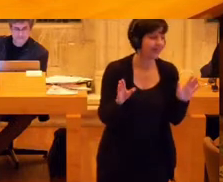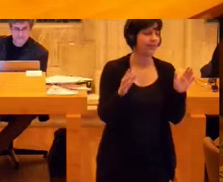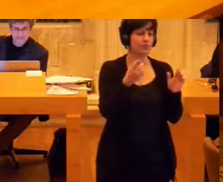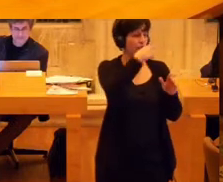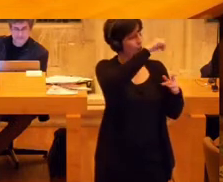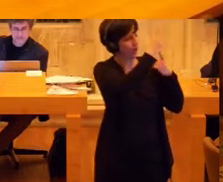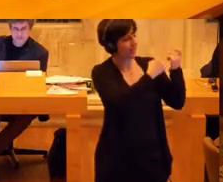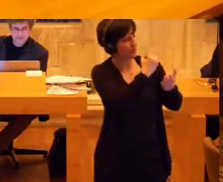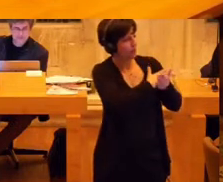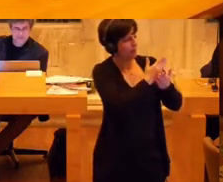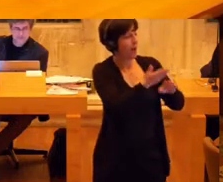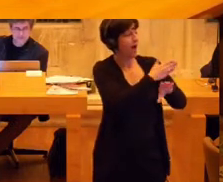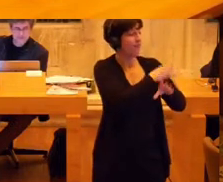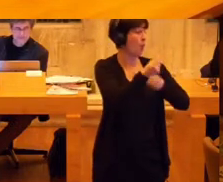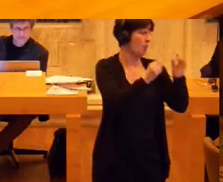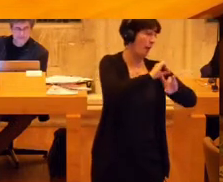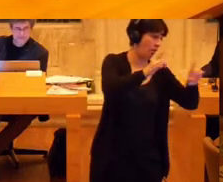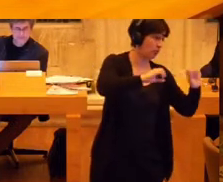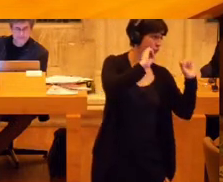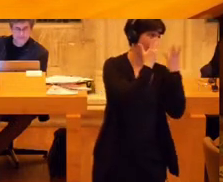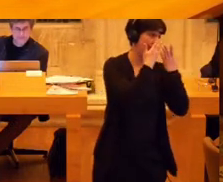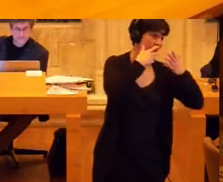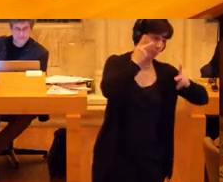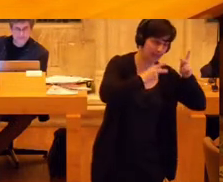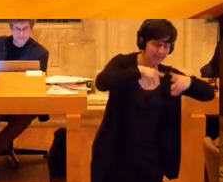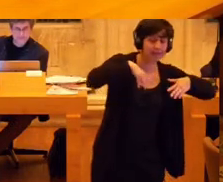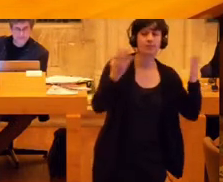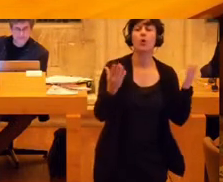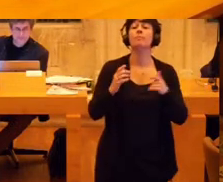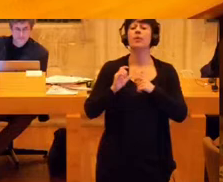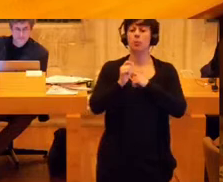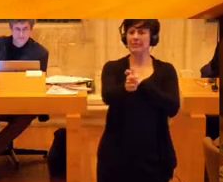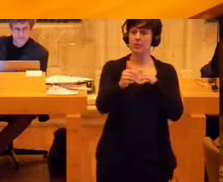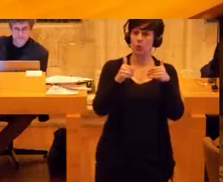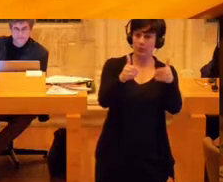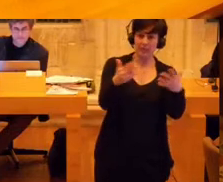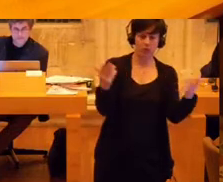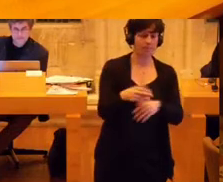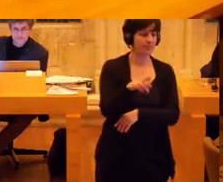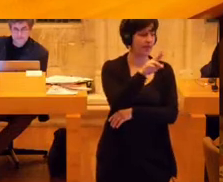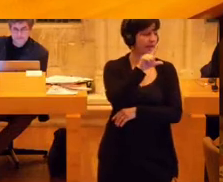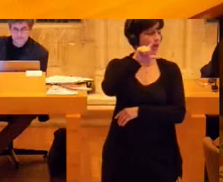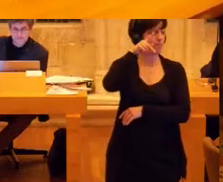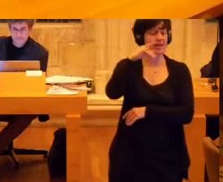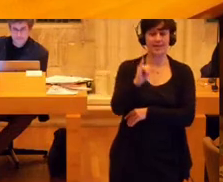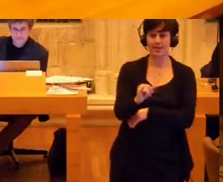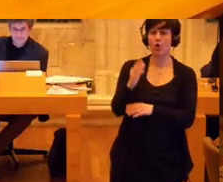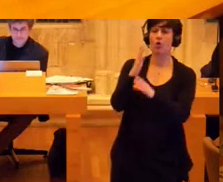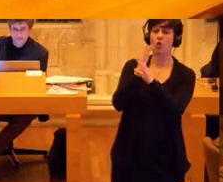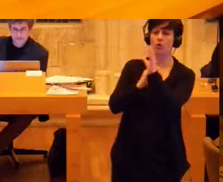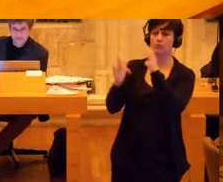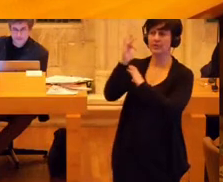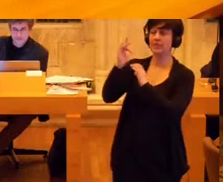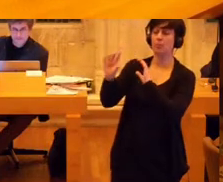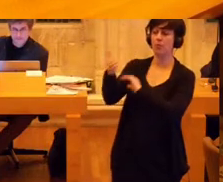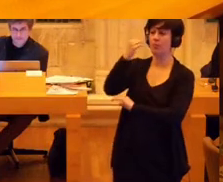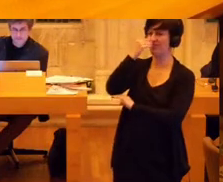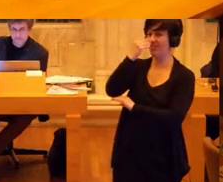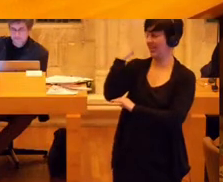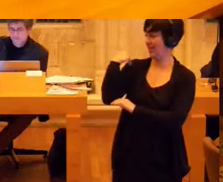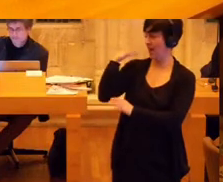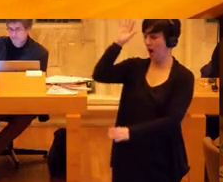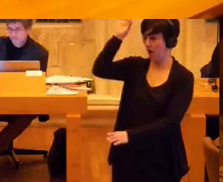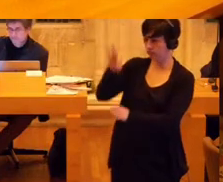préparées ou pas. La suite de la procédure, donc l'arrêt du RLPI en Conseil communautaire le 1er février a été